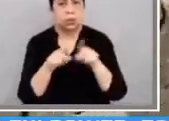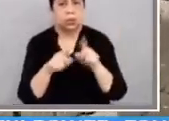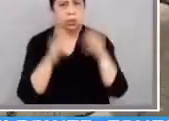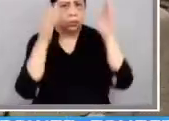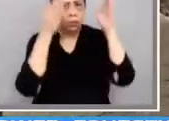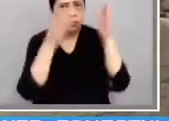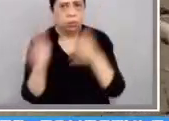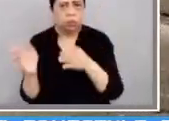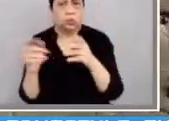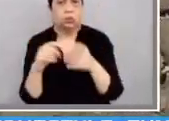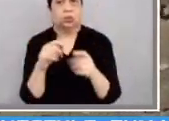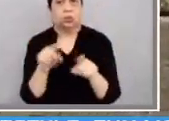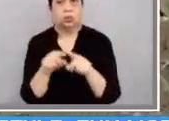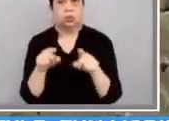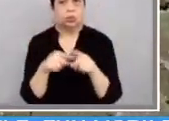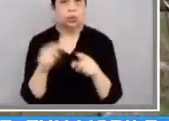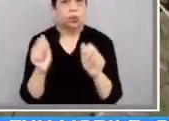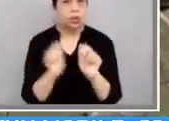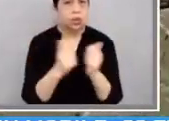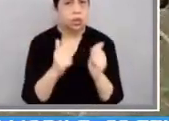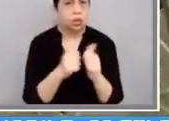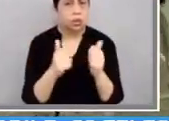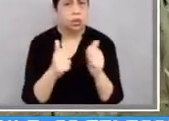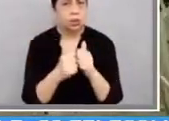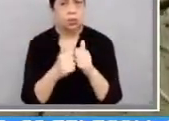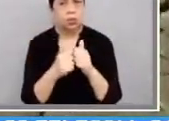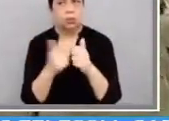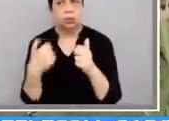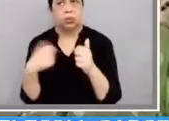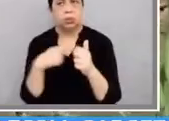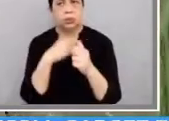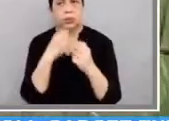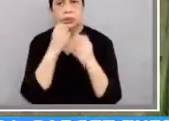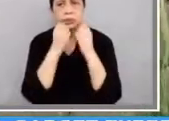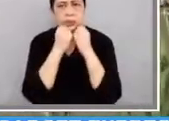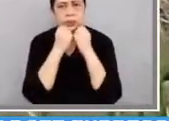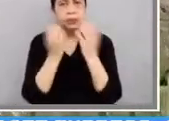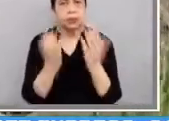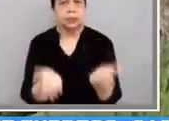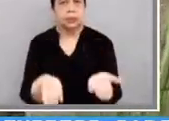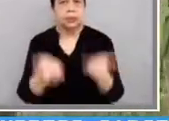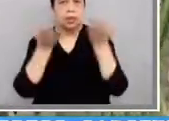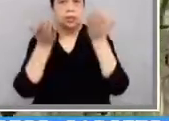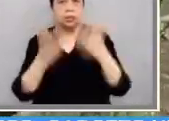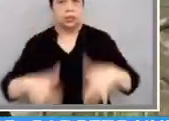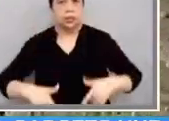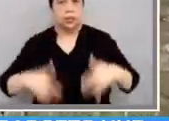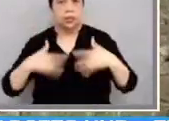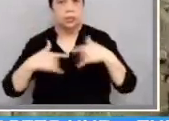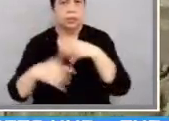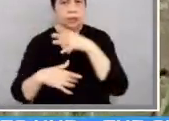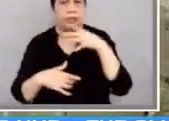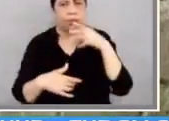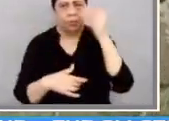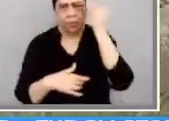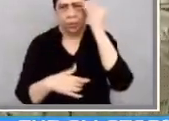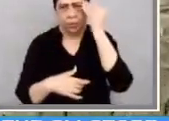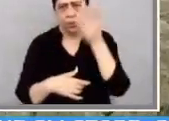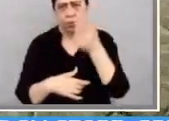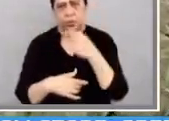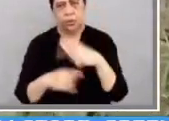kundi paano maiangat din yung buhay ng ating mga farmers. Eh alam na alam po natin yan na